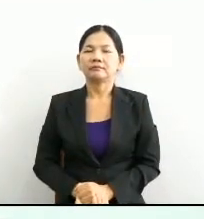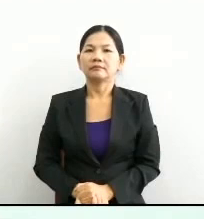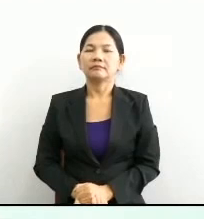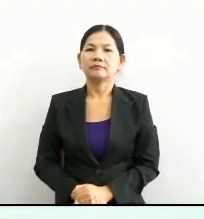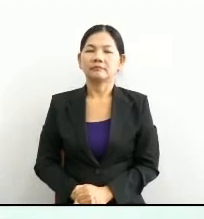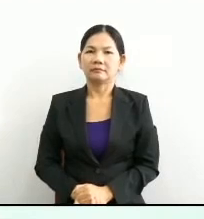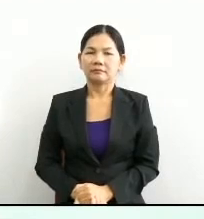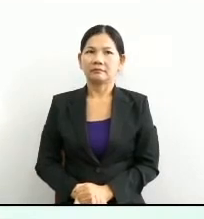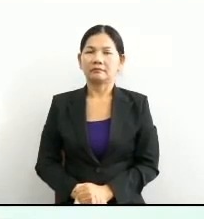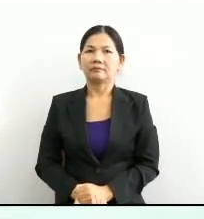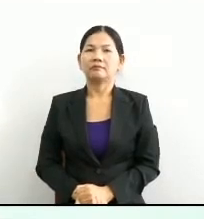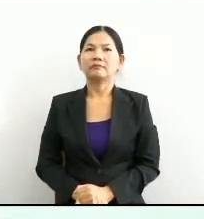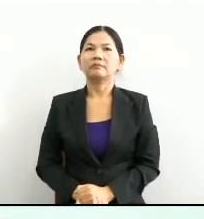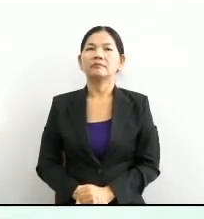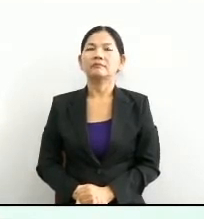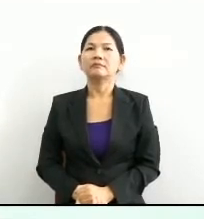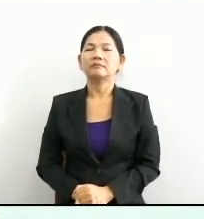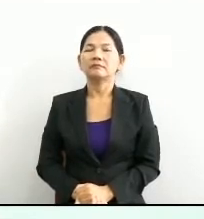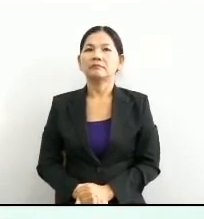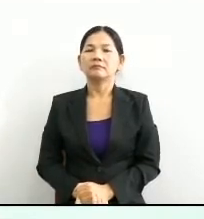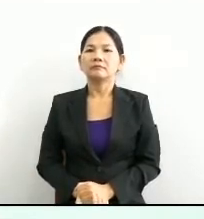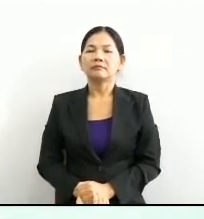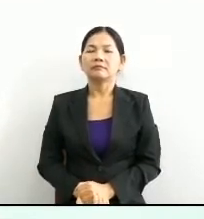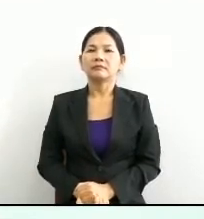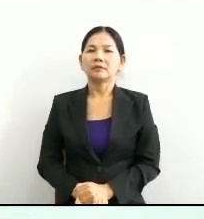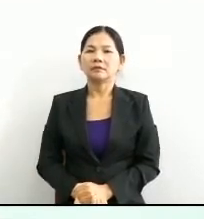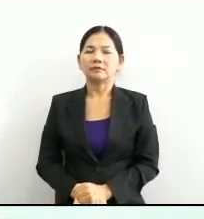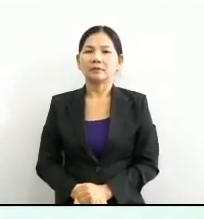nà mai bịa đại con thật bà an mình nhá